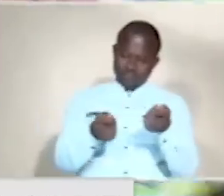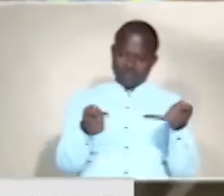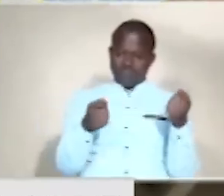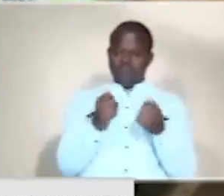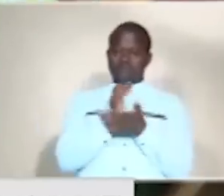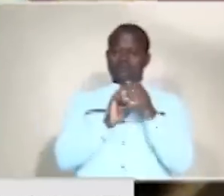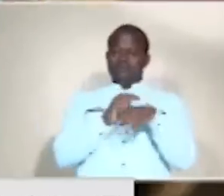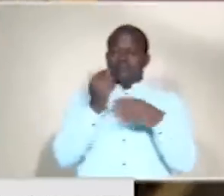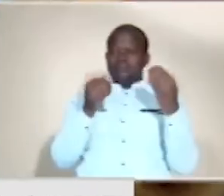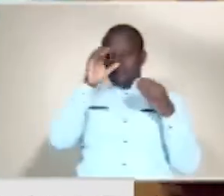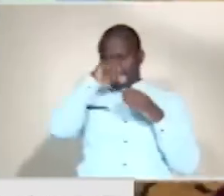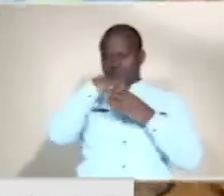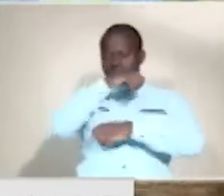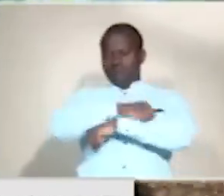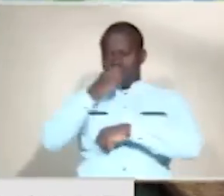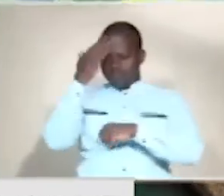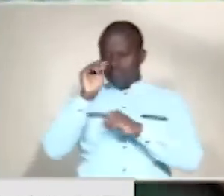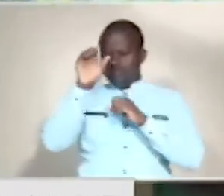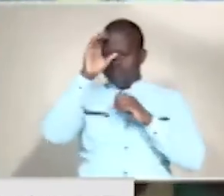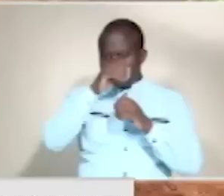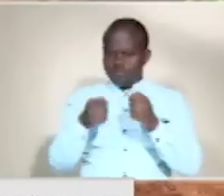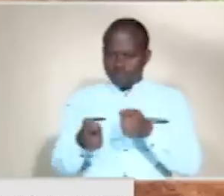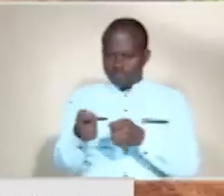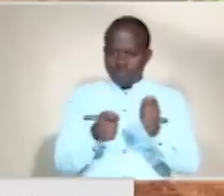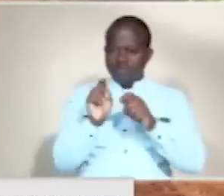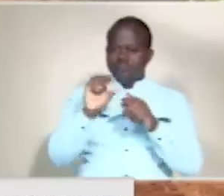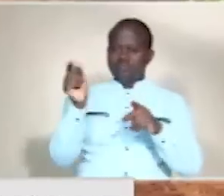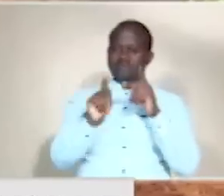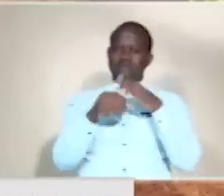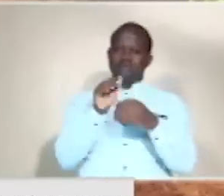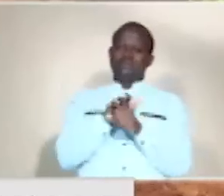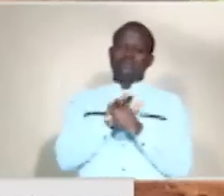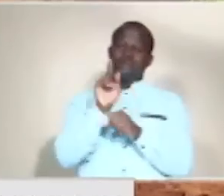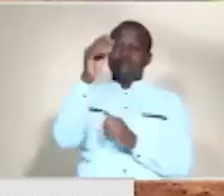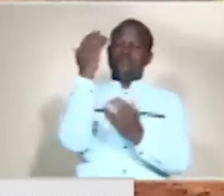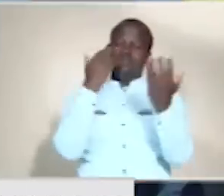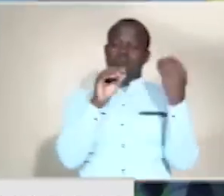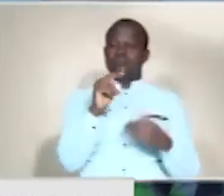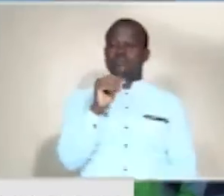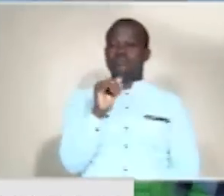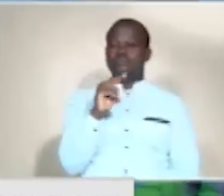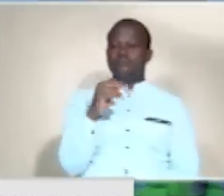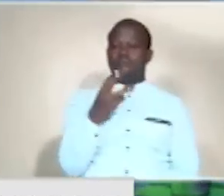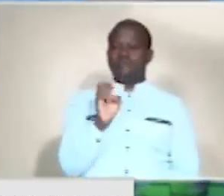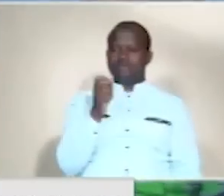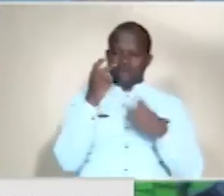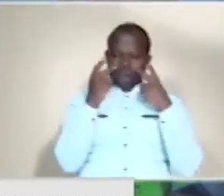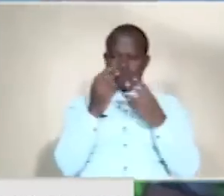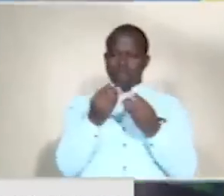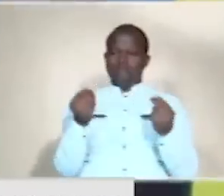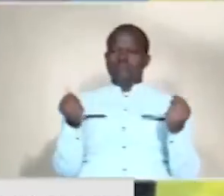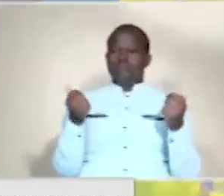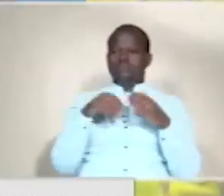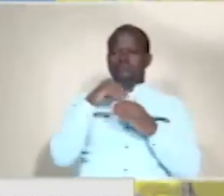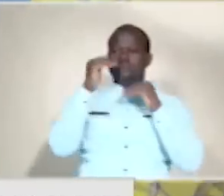abana basibye ishuri mu rwego rwo kujya gushaka inkwi. Kamwe n'abandi baturage bajya muri parike ya Nyungwe ugasanga bigerageza kuyangizwa. Rero ni